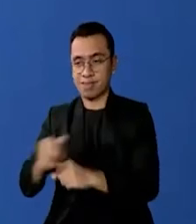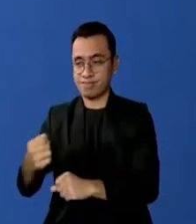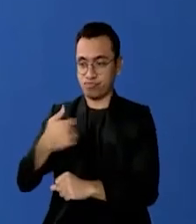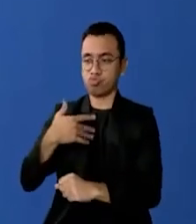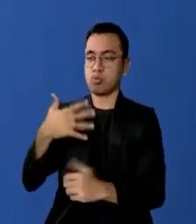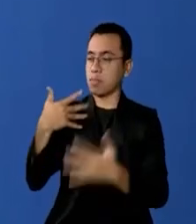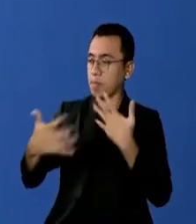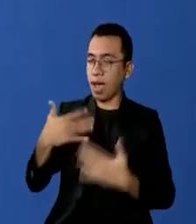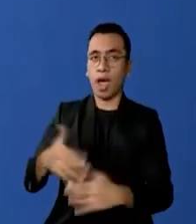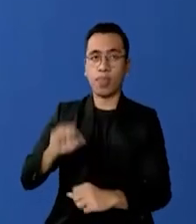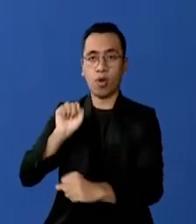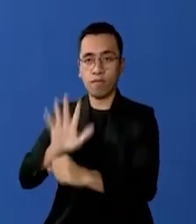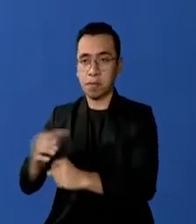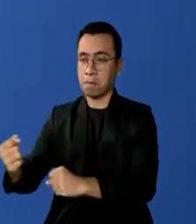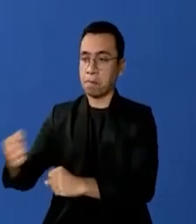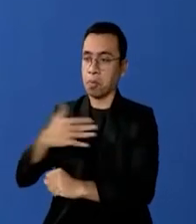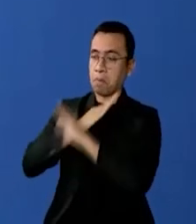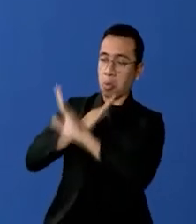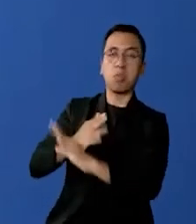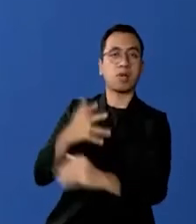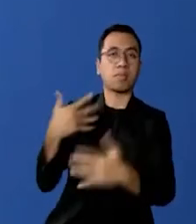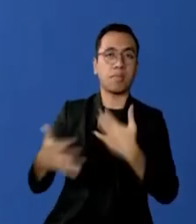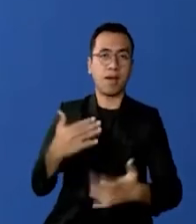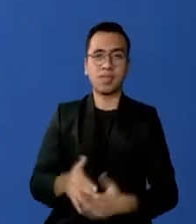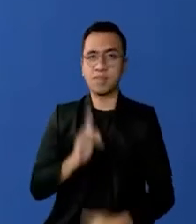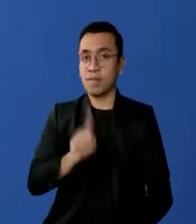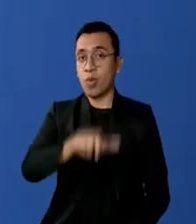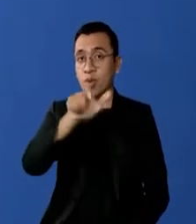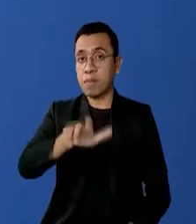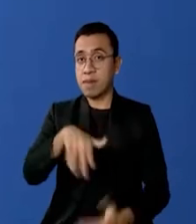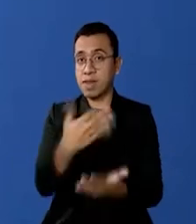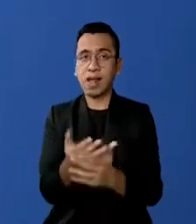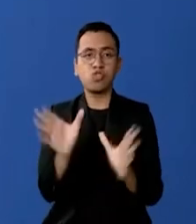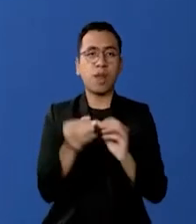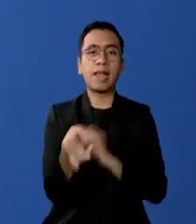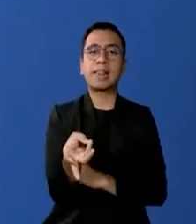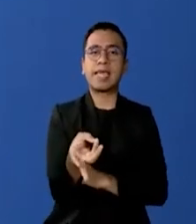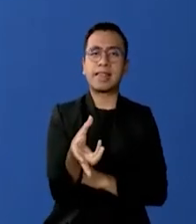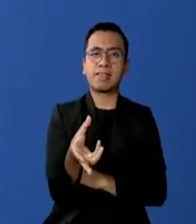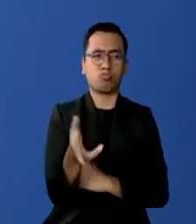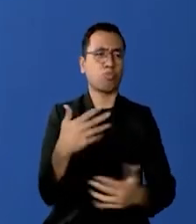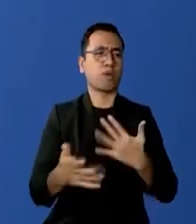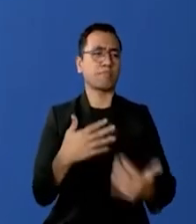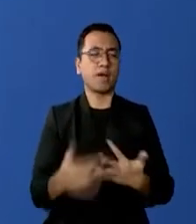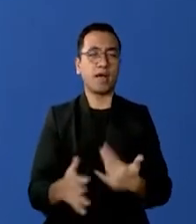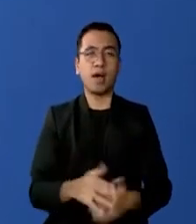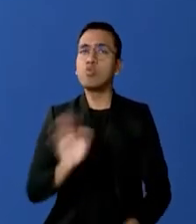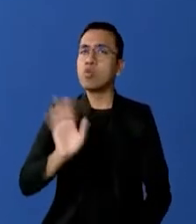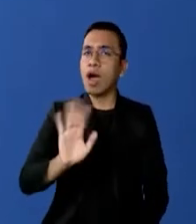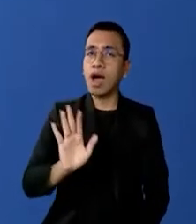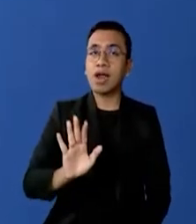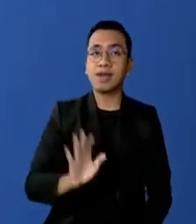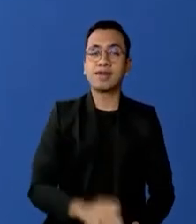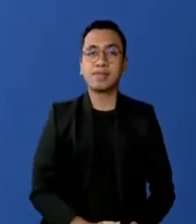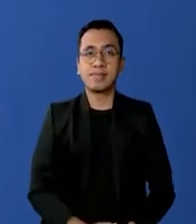gitu toh yang mati juga sedikit ditekan kalau kaca tapi bukan cuman seorang yang mati sedikit kalau kita bayar kita